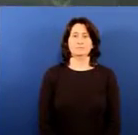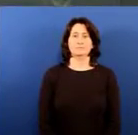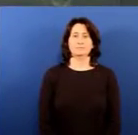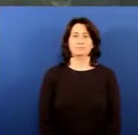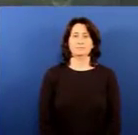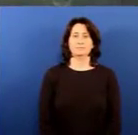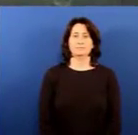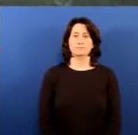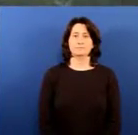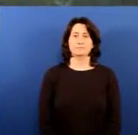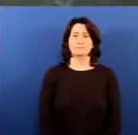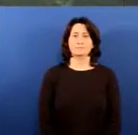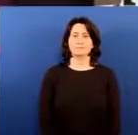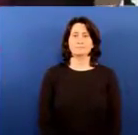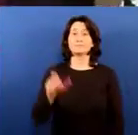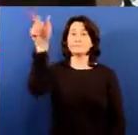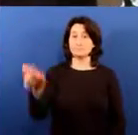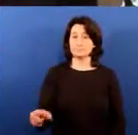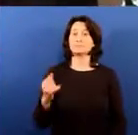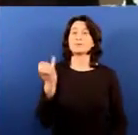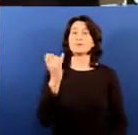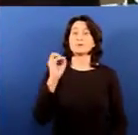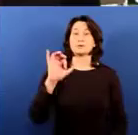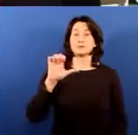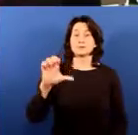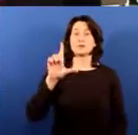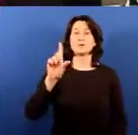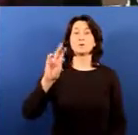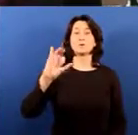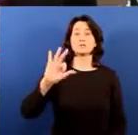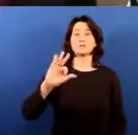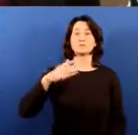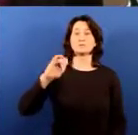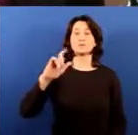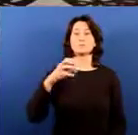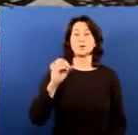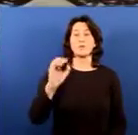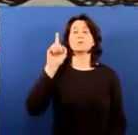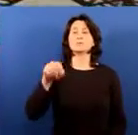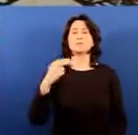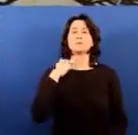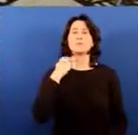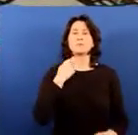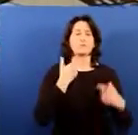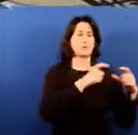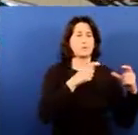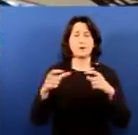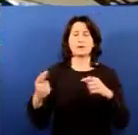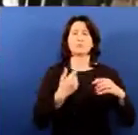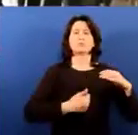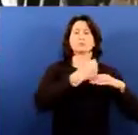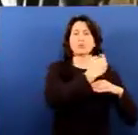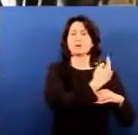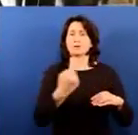Jose Luis Bilbaok eta Foru Aldondiko gainerako ordezkariek konpainia elektriko horrek Bizkaian duen egoitzako bulegoak ikusi zituzten